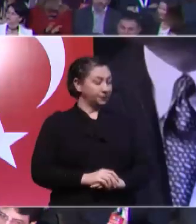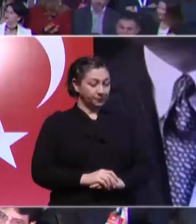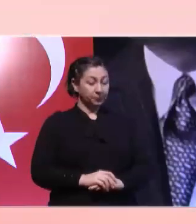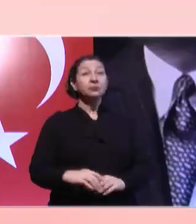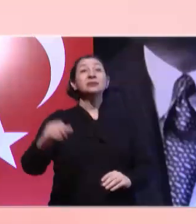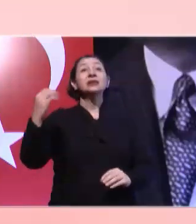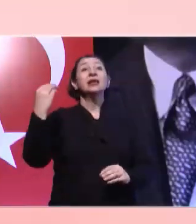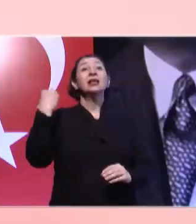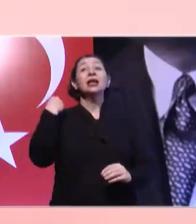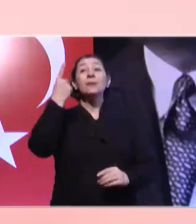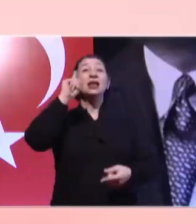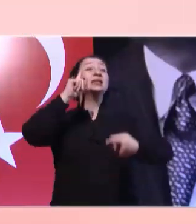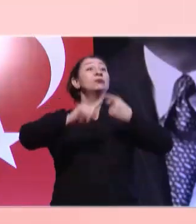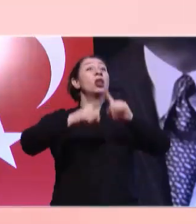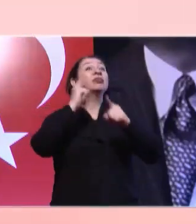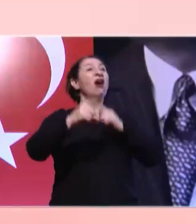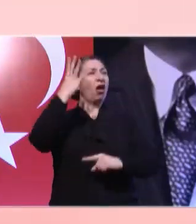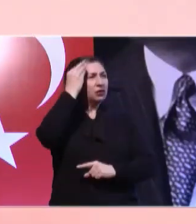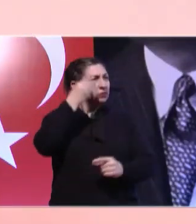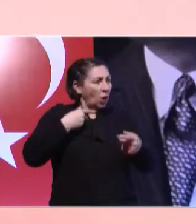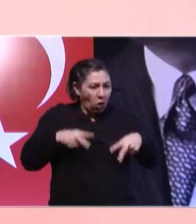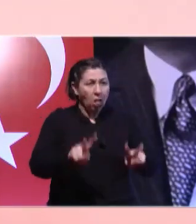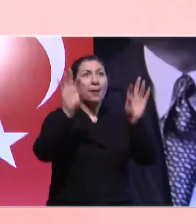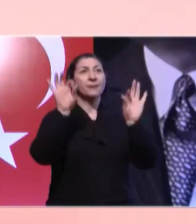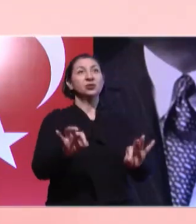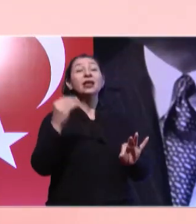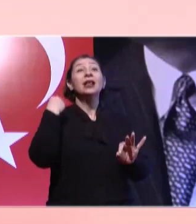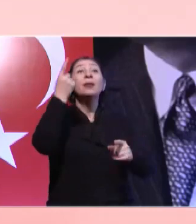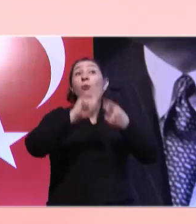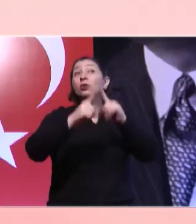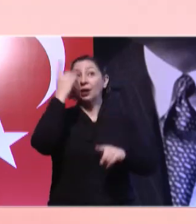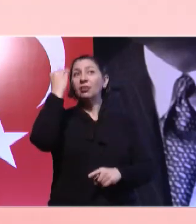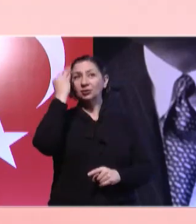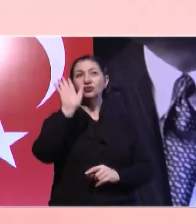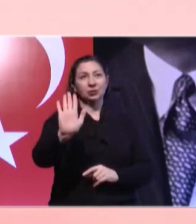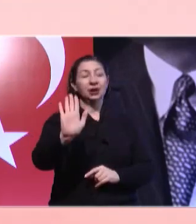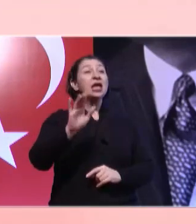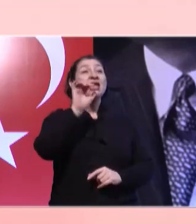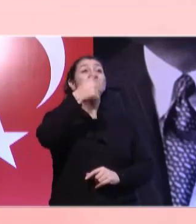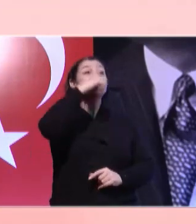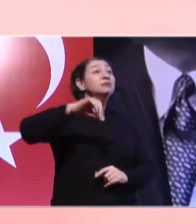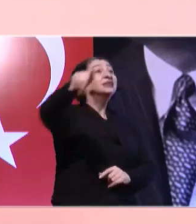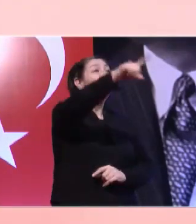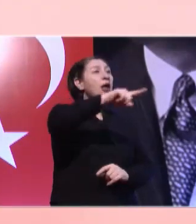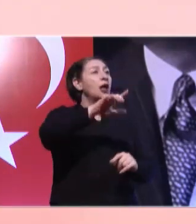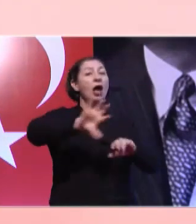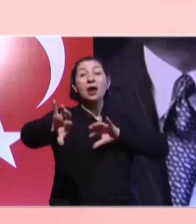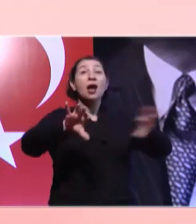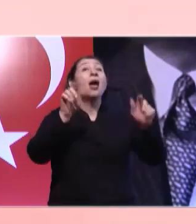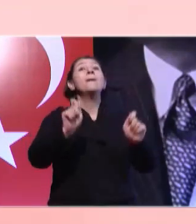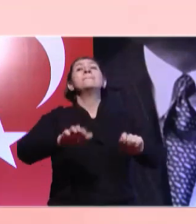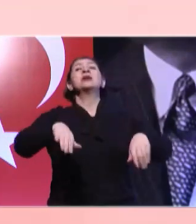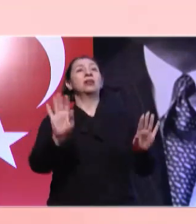Yeni bir siyaset anlayışıyla yola çıktık. Yeni bir siyaset anlayışı. Hiç kimseyi